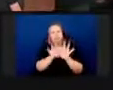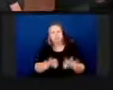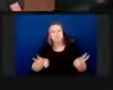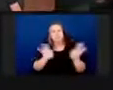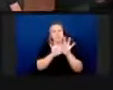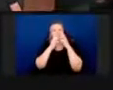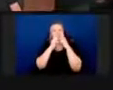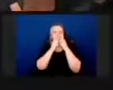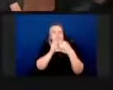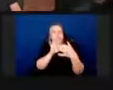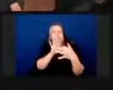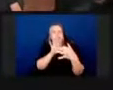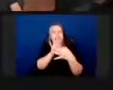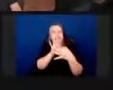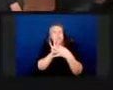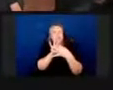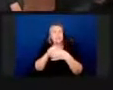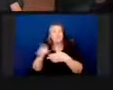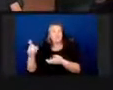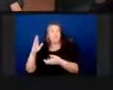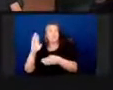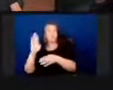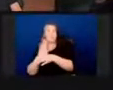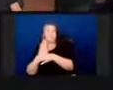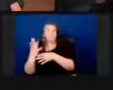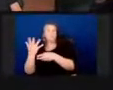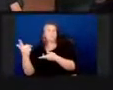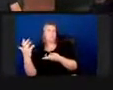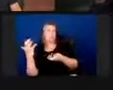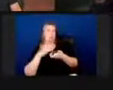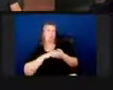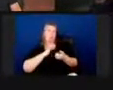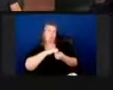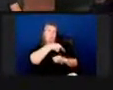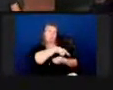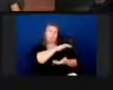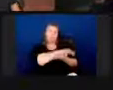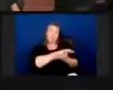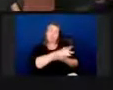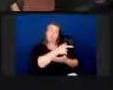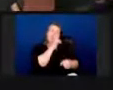inahusisha wanafunzi na pia wafanyabiashara katika jamii.